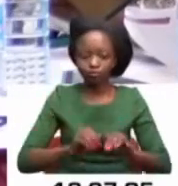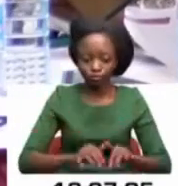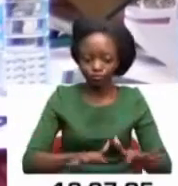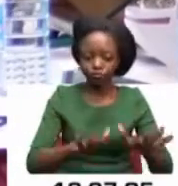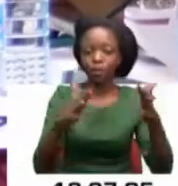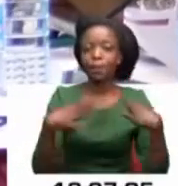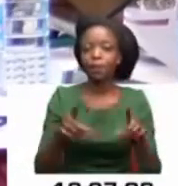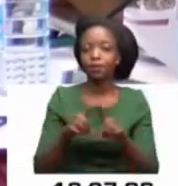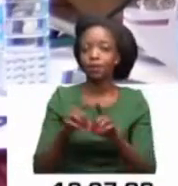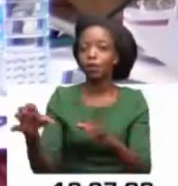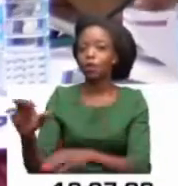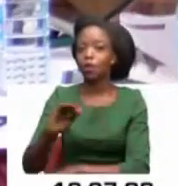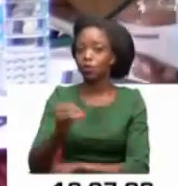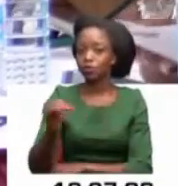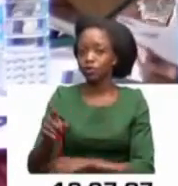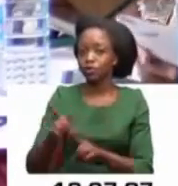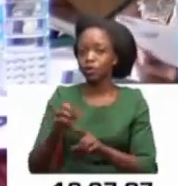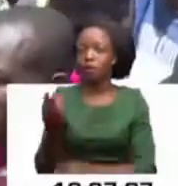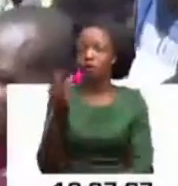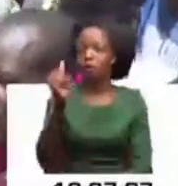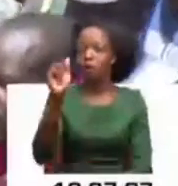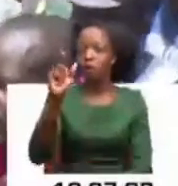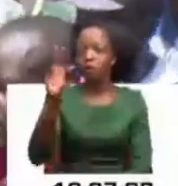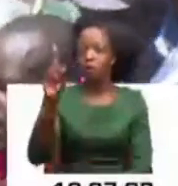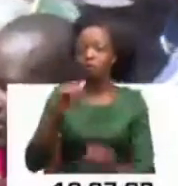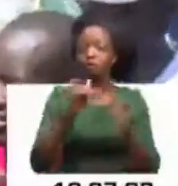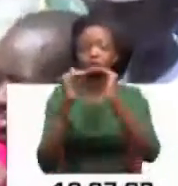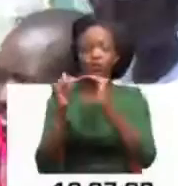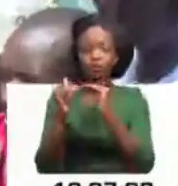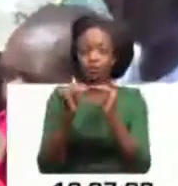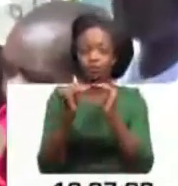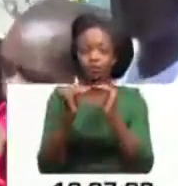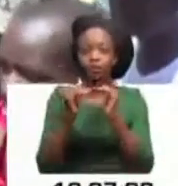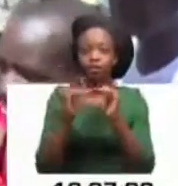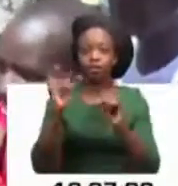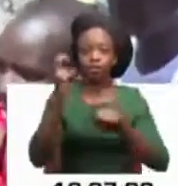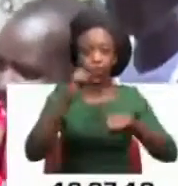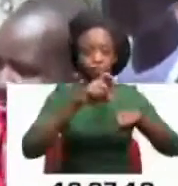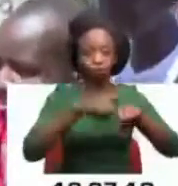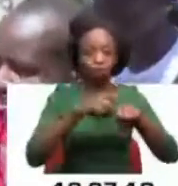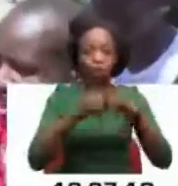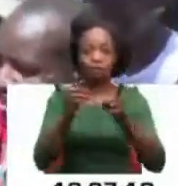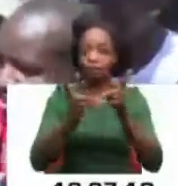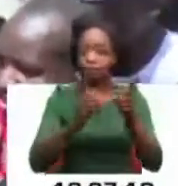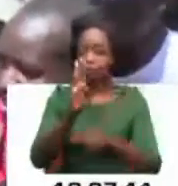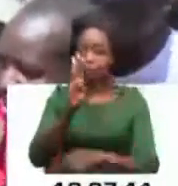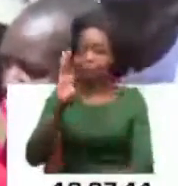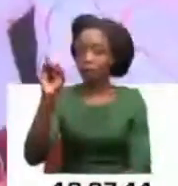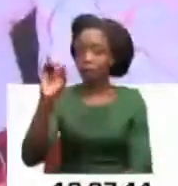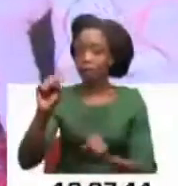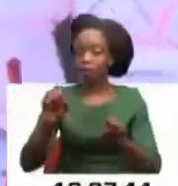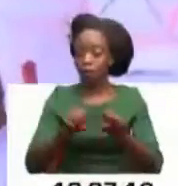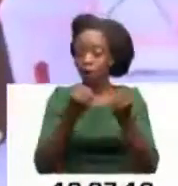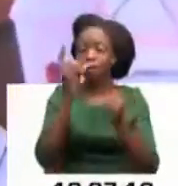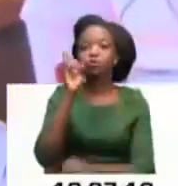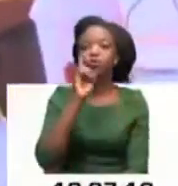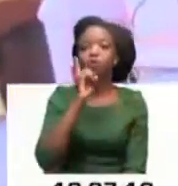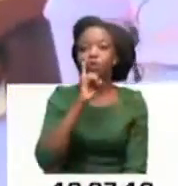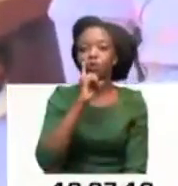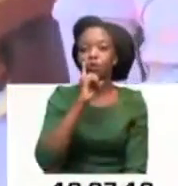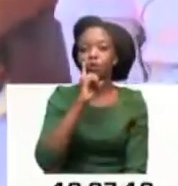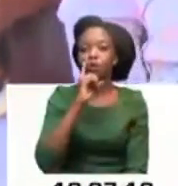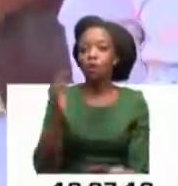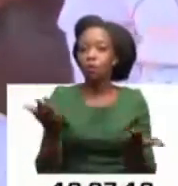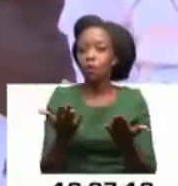the constituency and to the ward level. Awamu ya saba ya msafara wa BBI unatarajiwa kufanyika hapo kesho